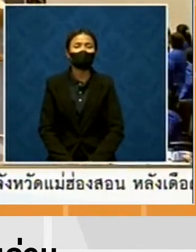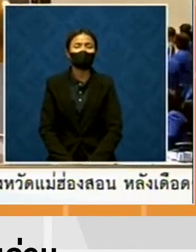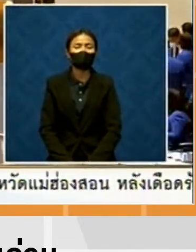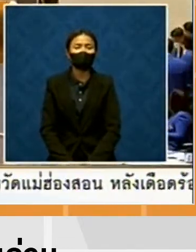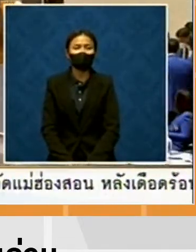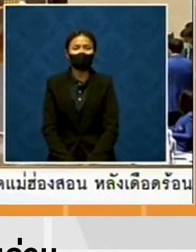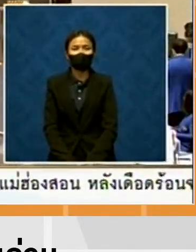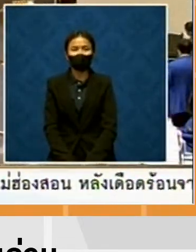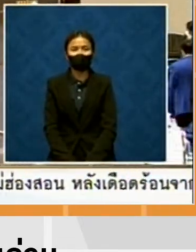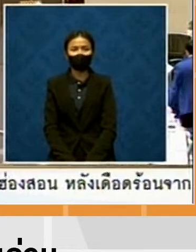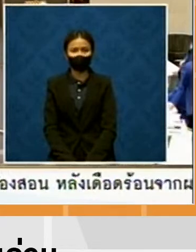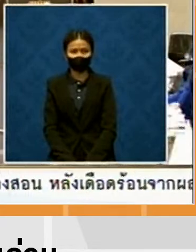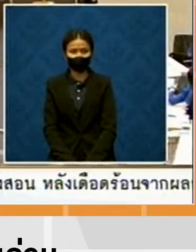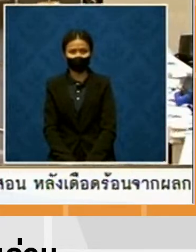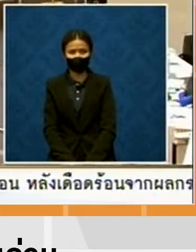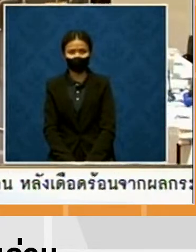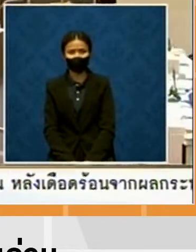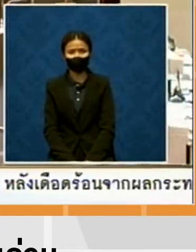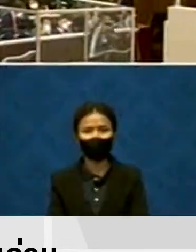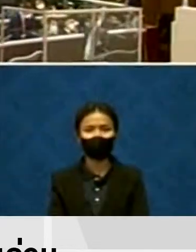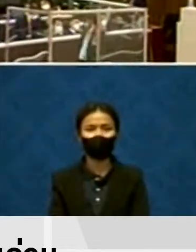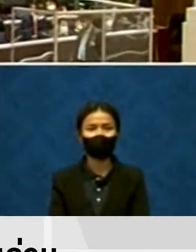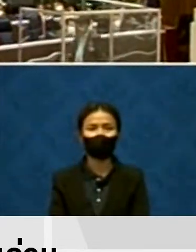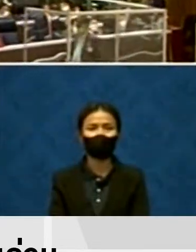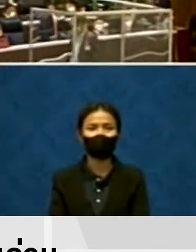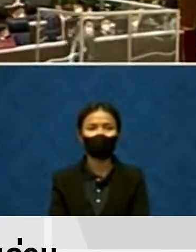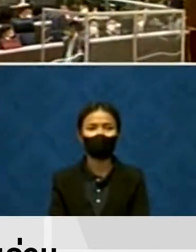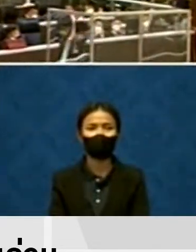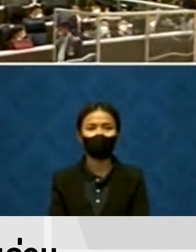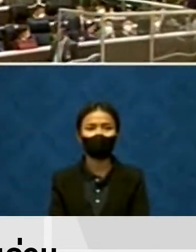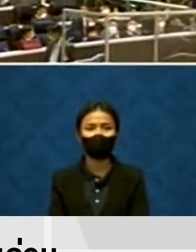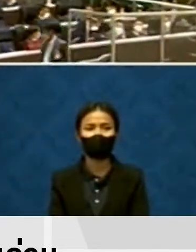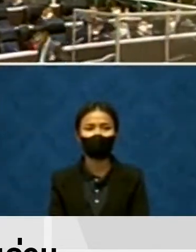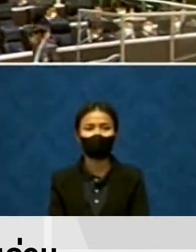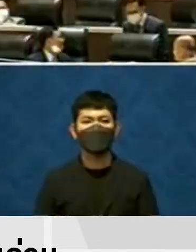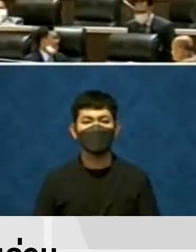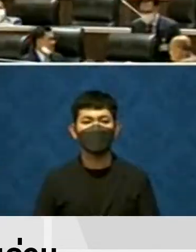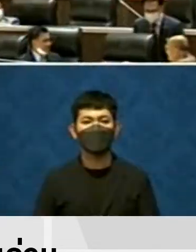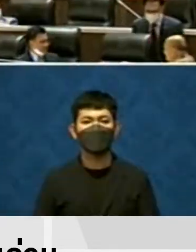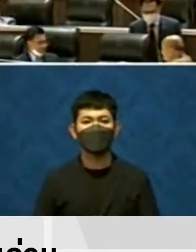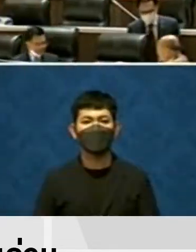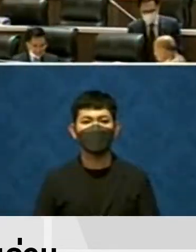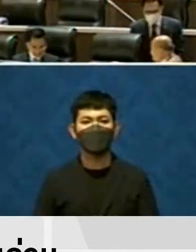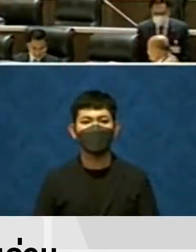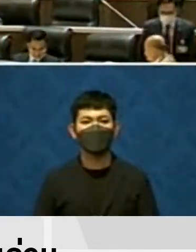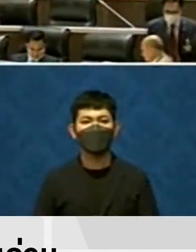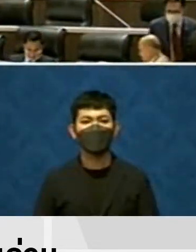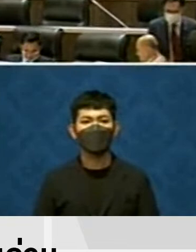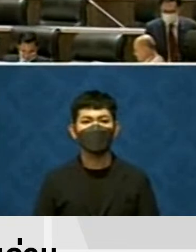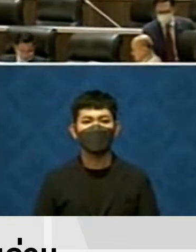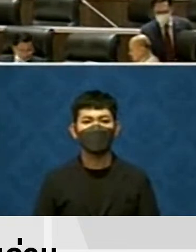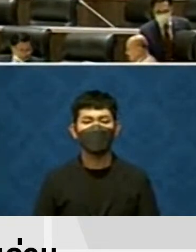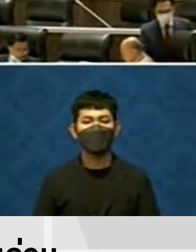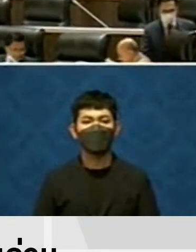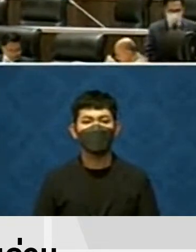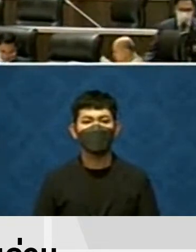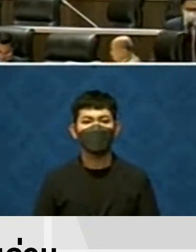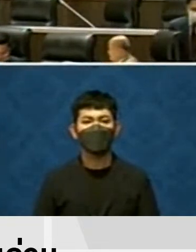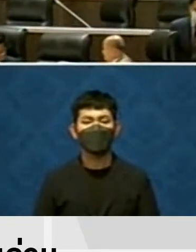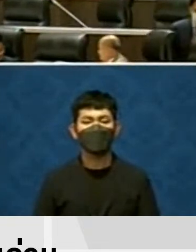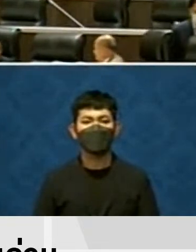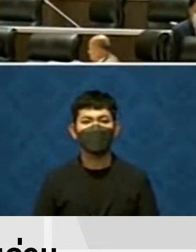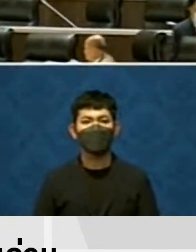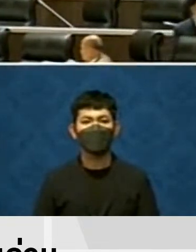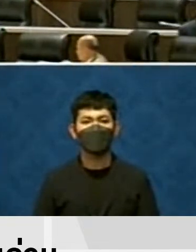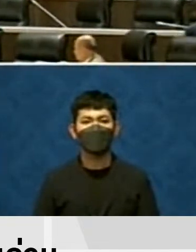ยว่าควรจะเรียกสมัยว่าทีมรับจ๊อบป้องมาร นี่เขาตั้งชื่อใหม่ให้แทนเลย ใช ่ทีมรับจ๊